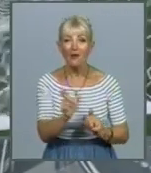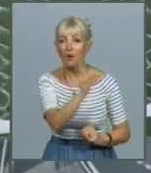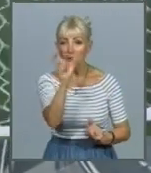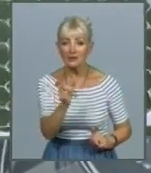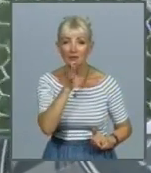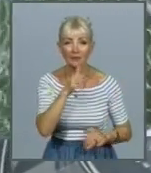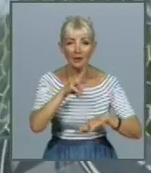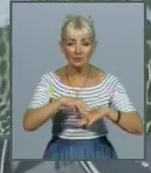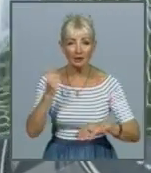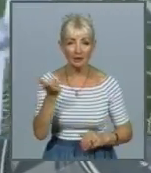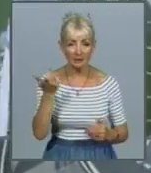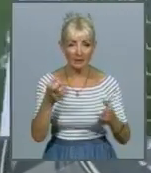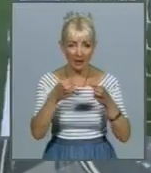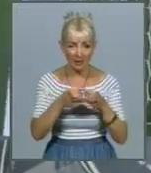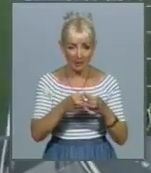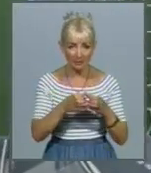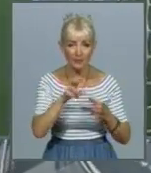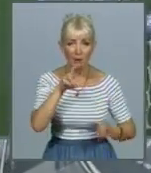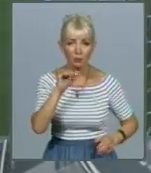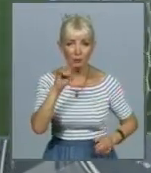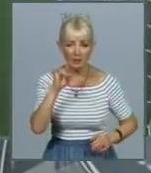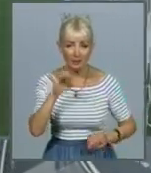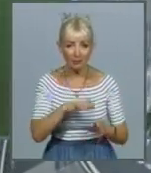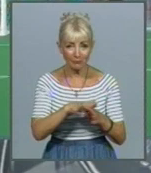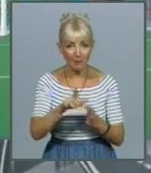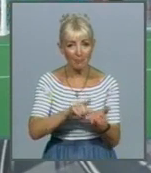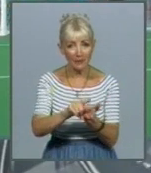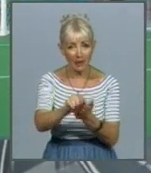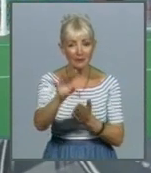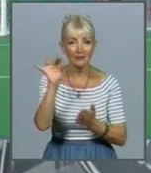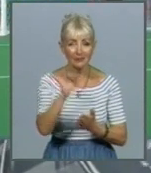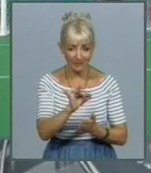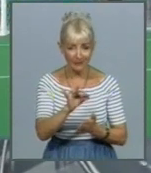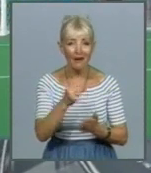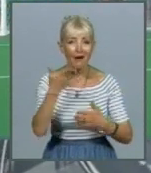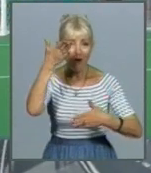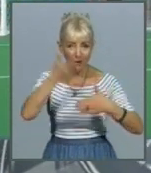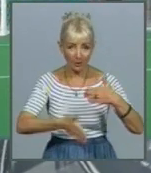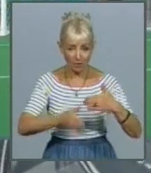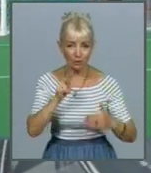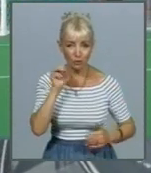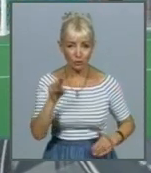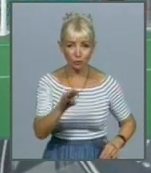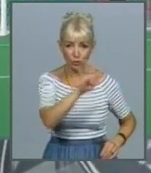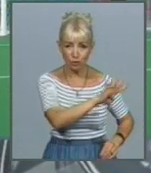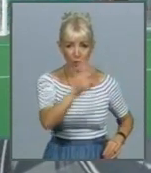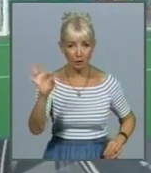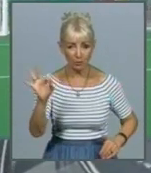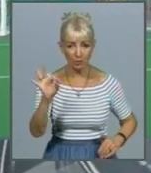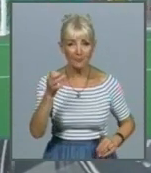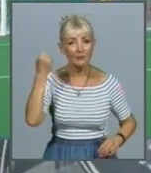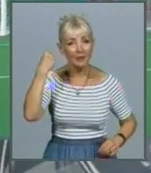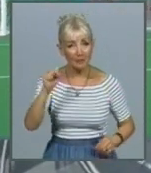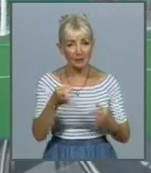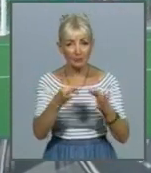капитан харьковской команды игорь луценко реализовал пенальти и установил окончательный счет 40 победа